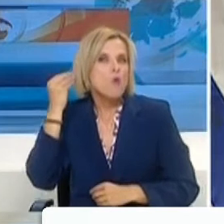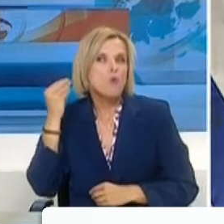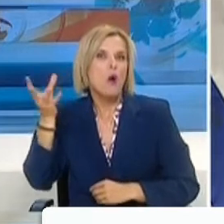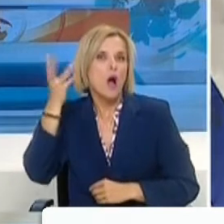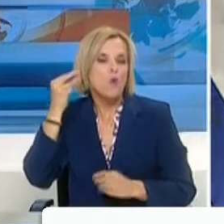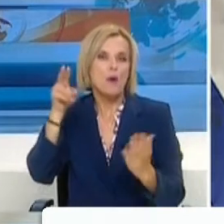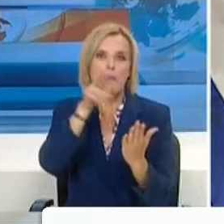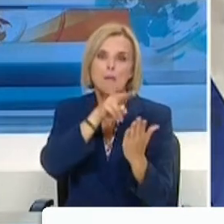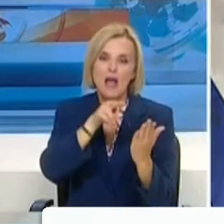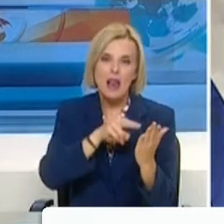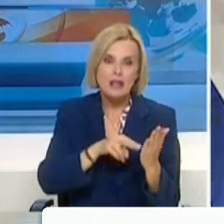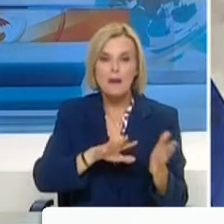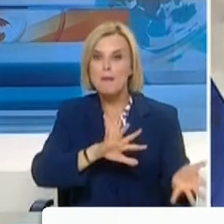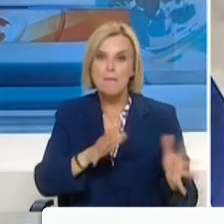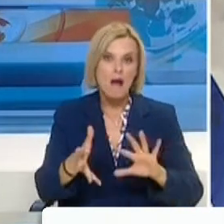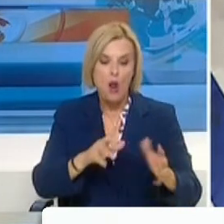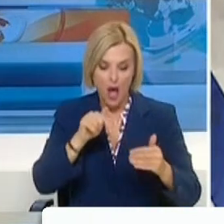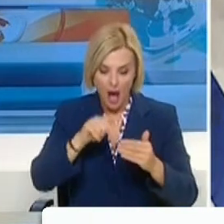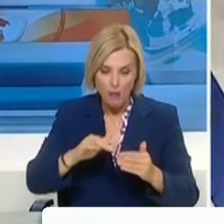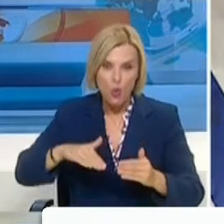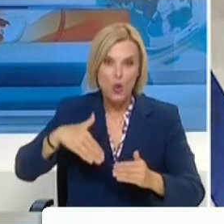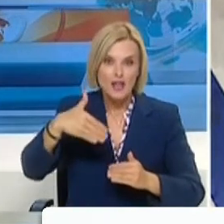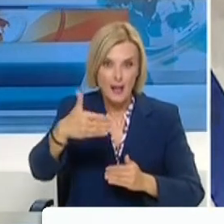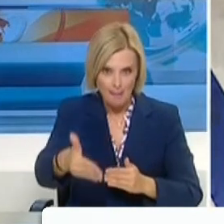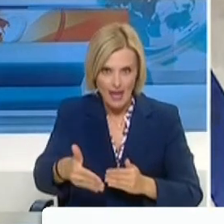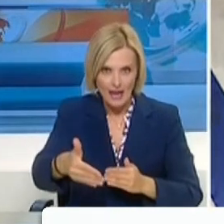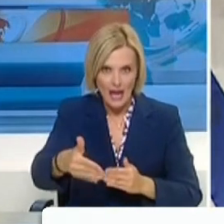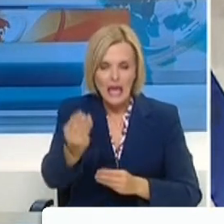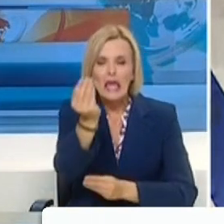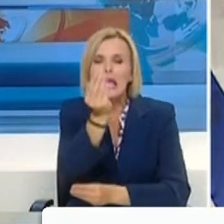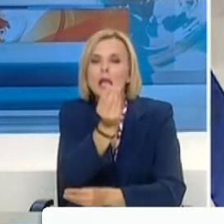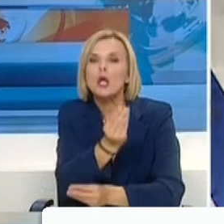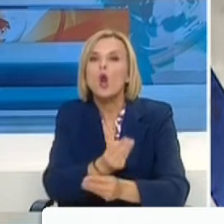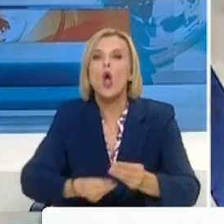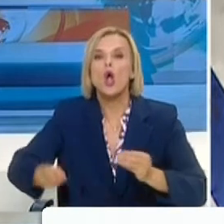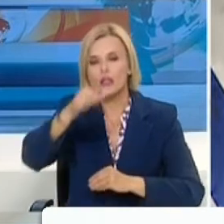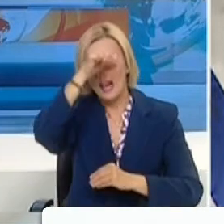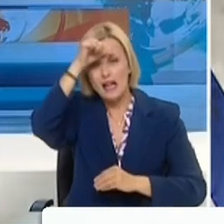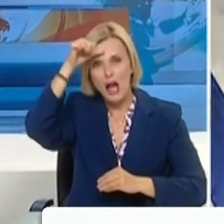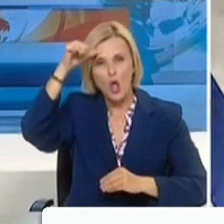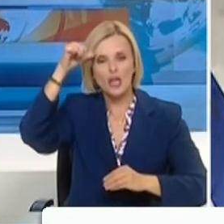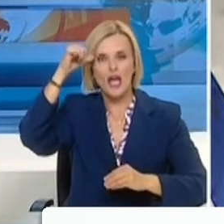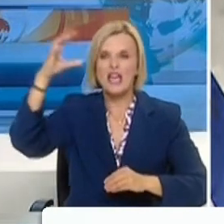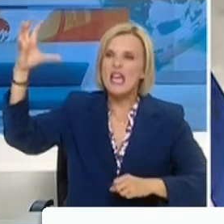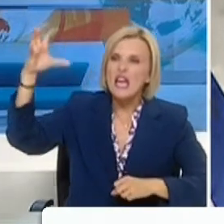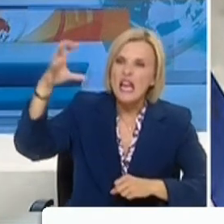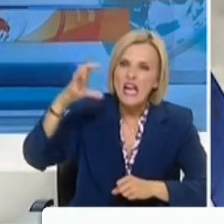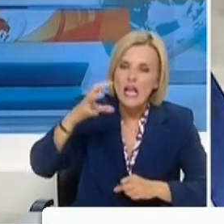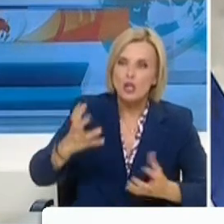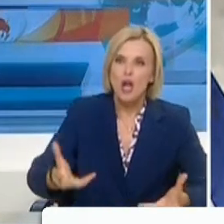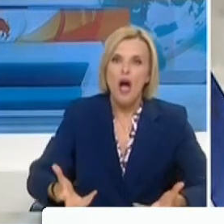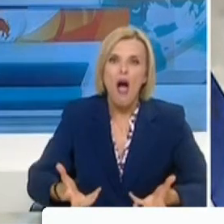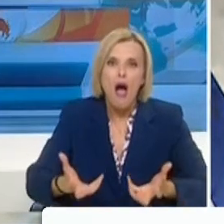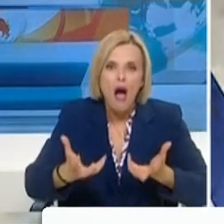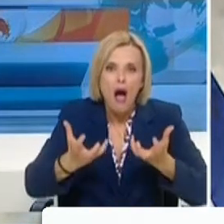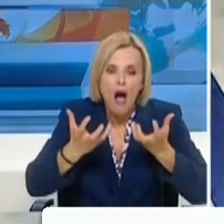ότι πιθανώς τα καλοκαίρια από εδώ και πέρα να είναι ακόμα πιο ευαίσθητα στην ηλιακή ακτινοβολία. Και μάλιστα και το